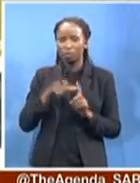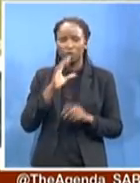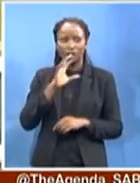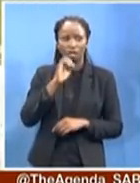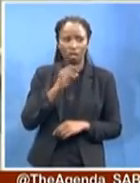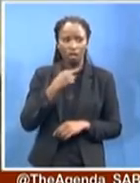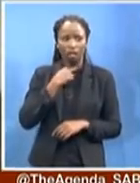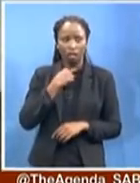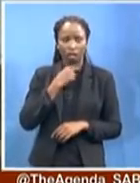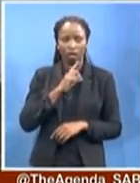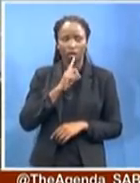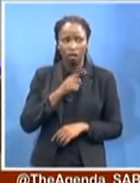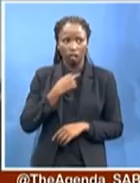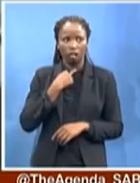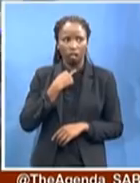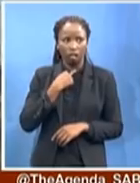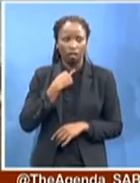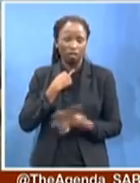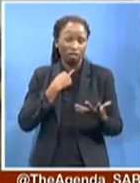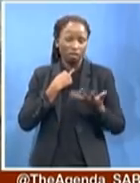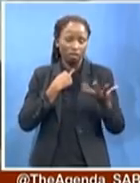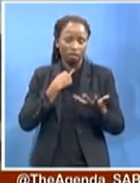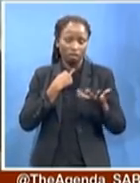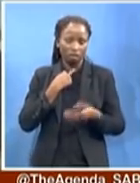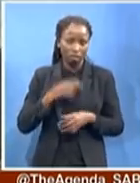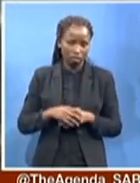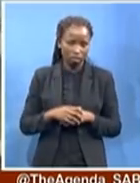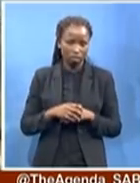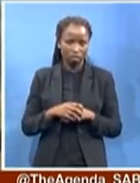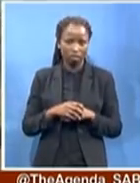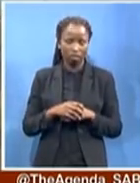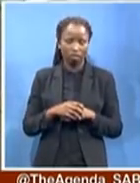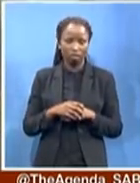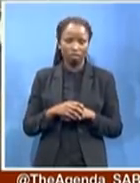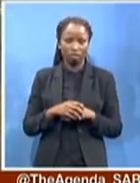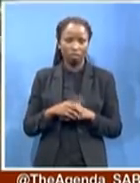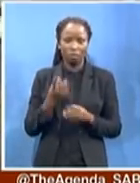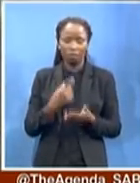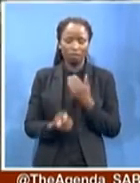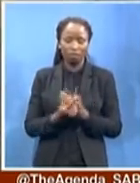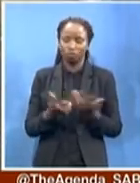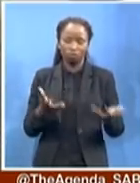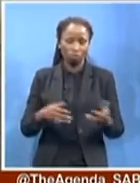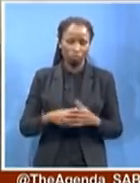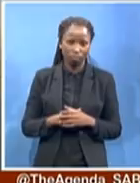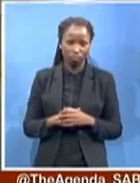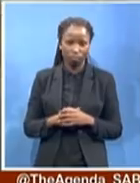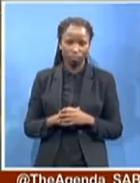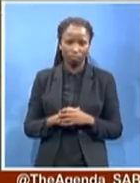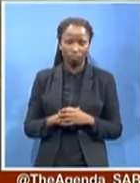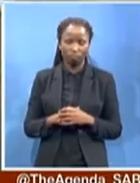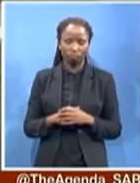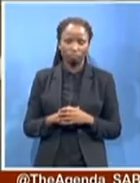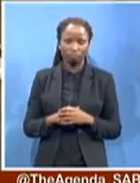lakho yini? Lokhu okwenzekile. Phela ngisho ubugagu. Siyehluleka